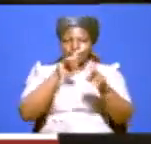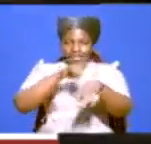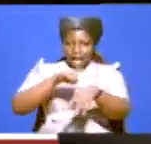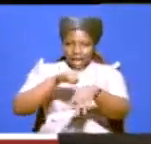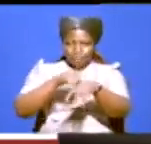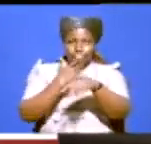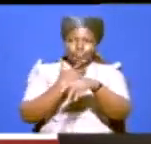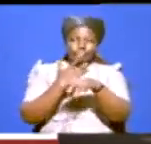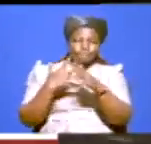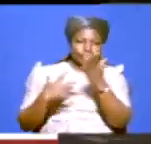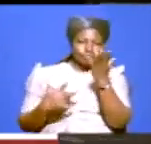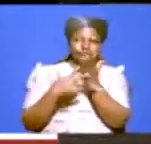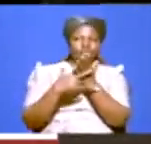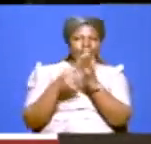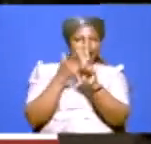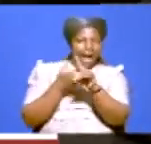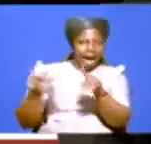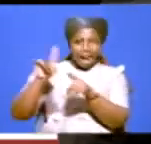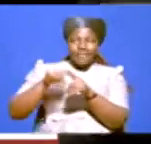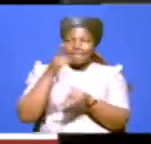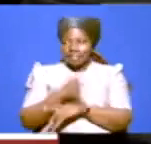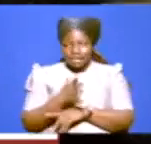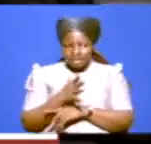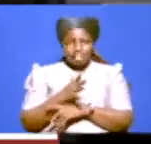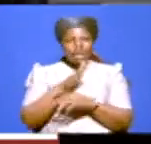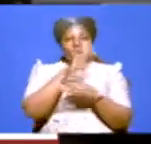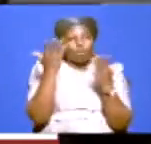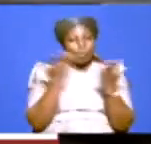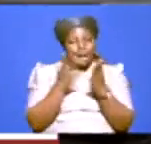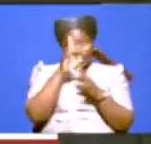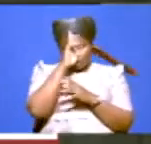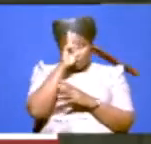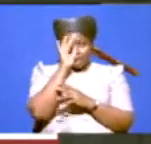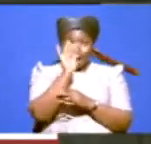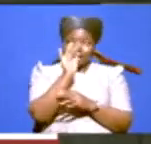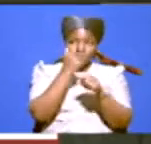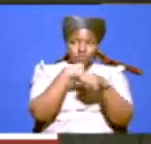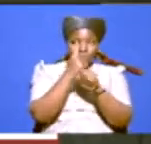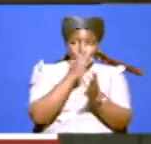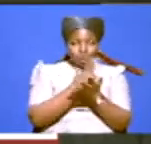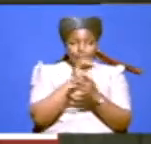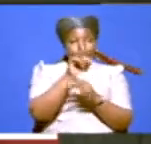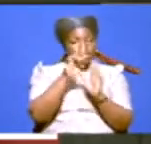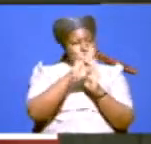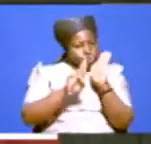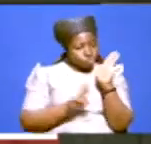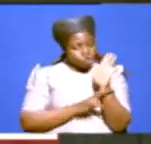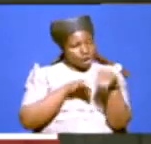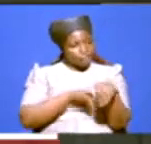wa polisi wakiagizwa kuhakikisha kanuni hizo zinatekelezwa. So please,